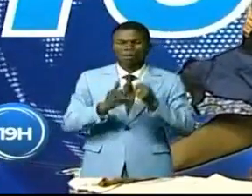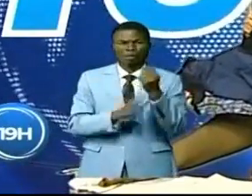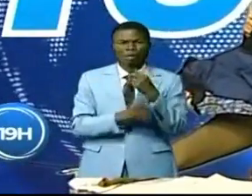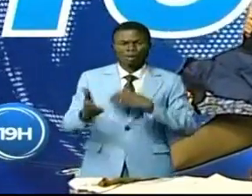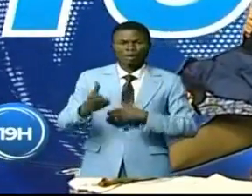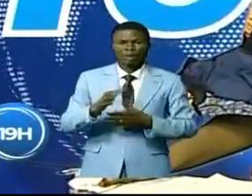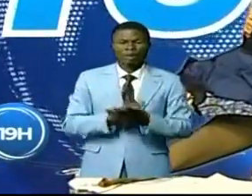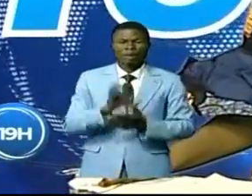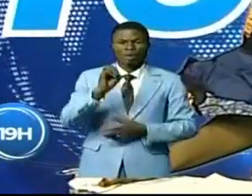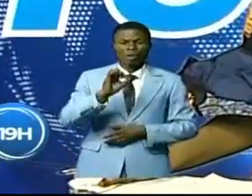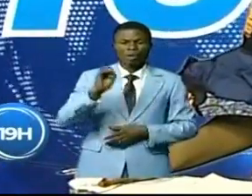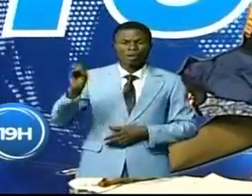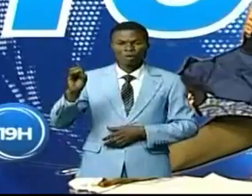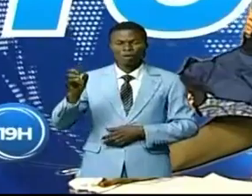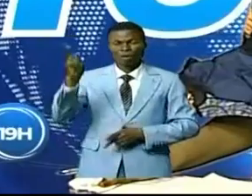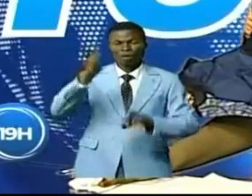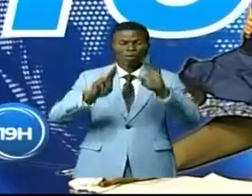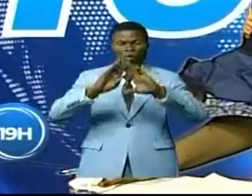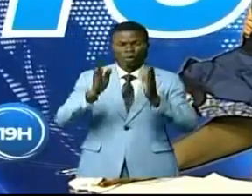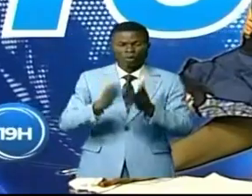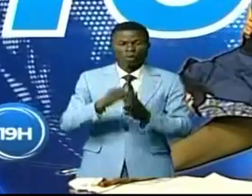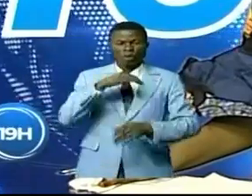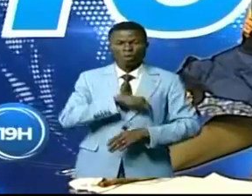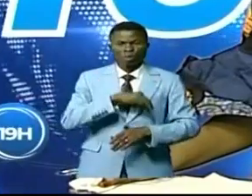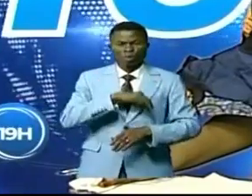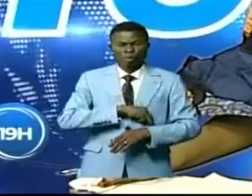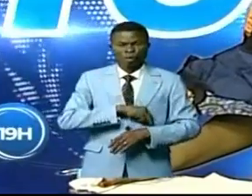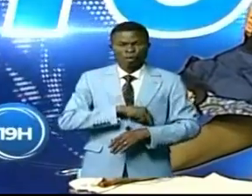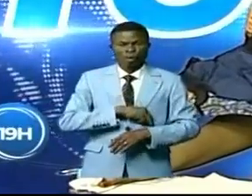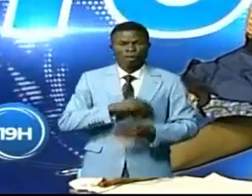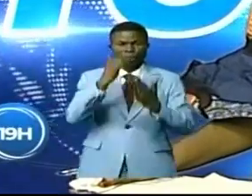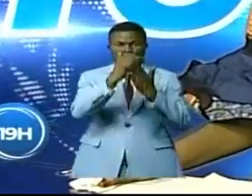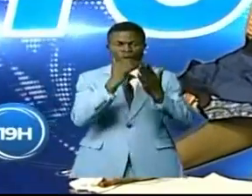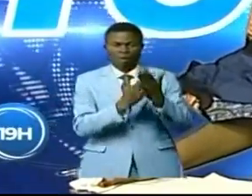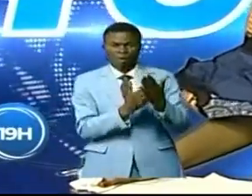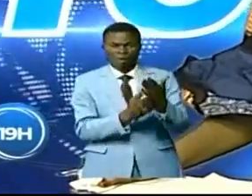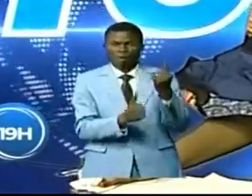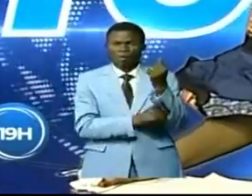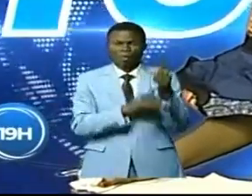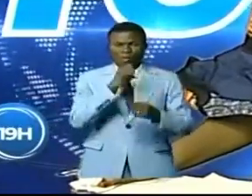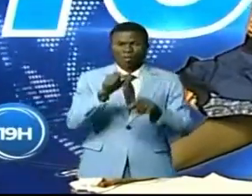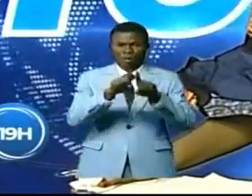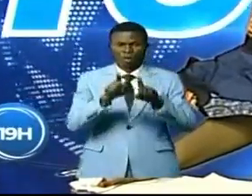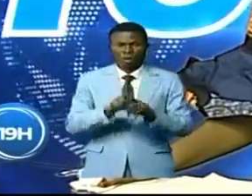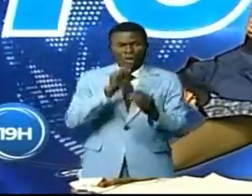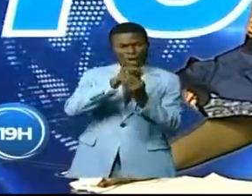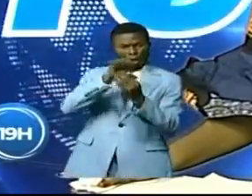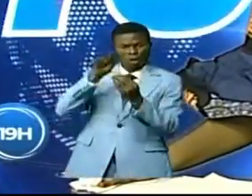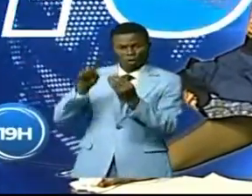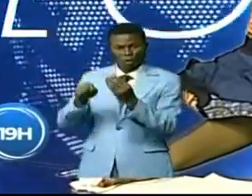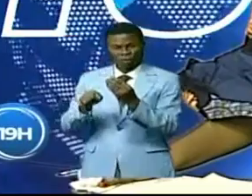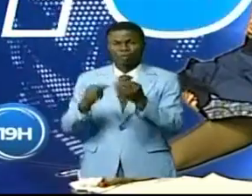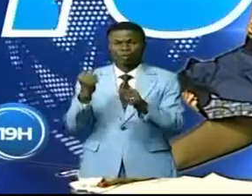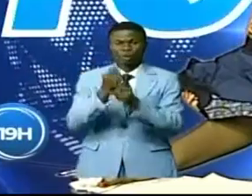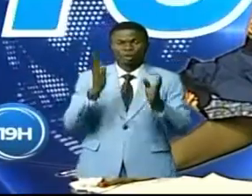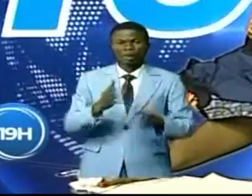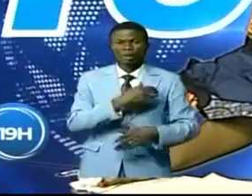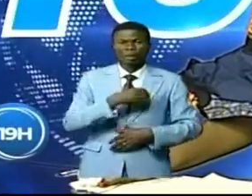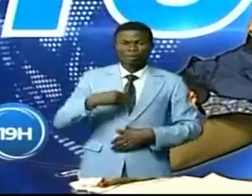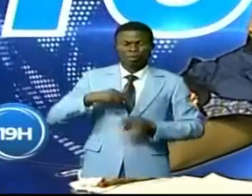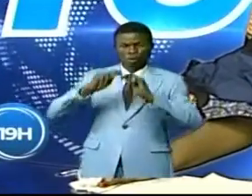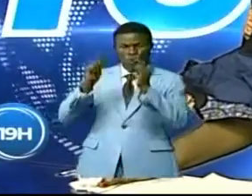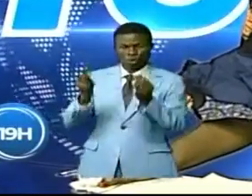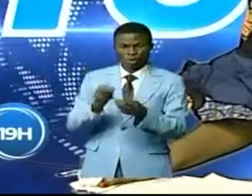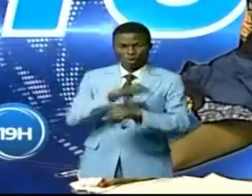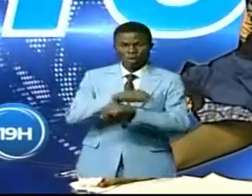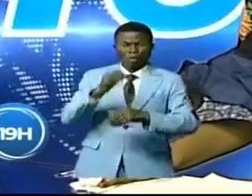L'Office national de la population a pour mission non seulement d'identifier mais aussi de recenser. Le personnel féminin de cette structure du ministère